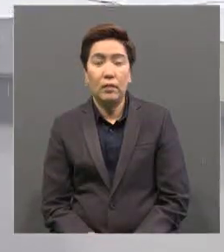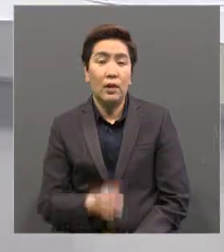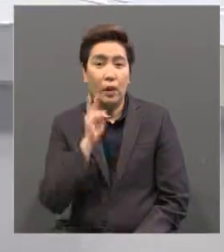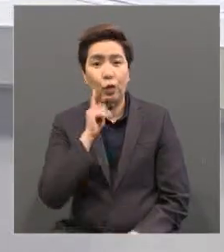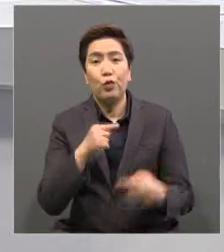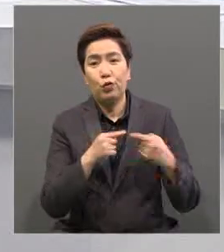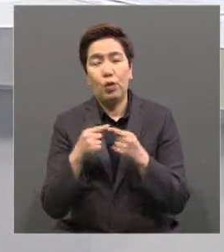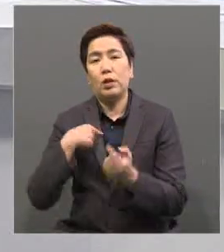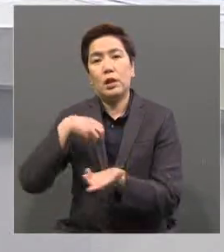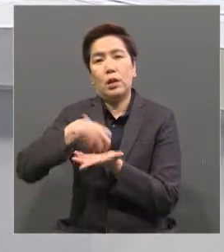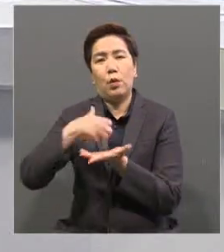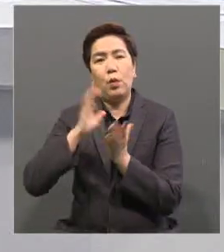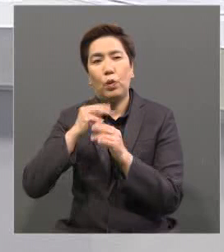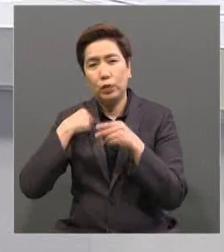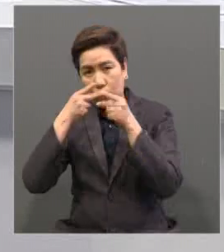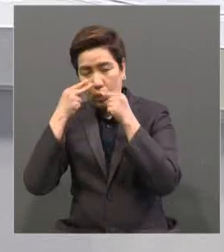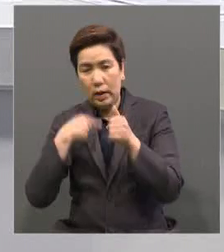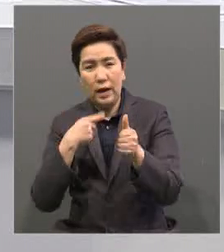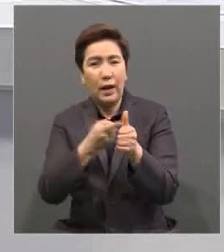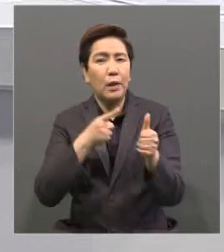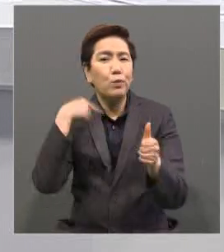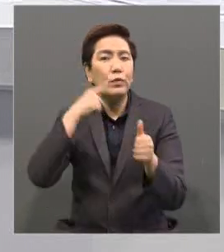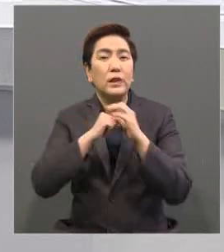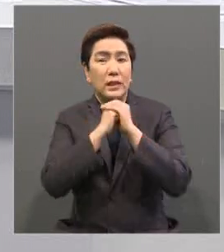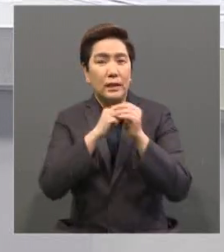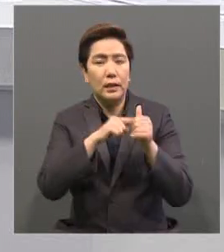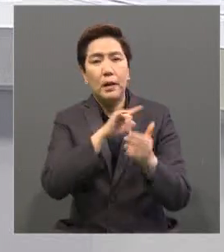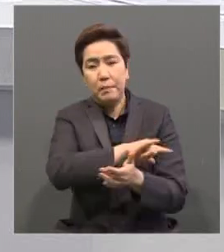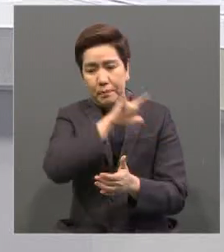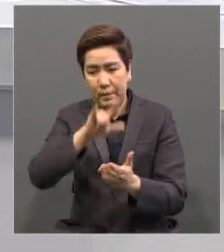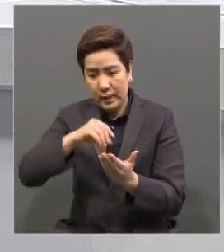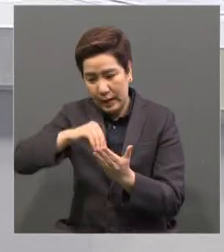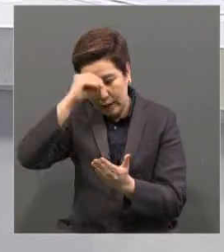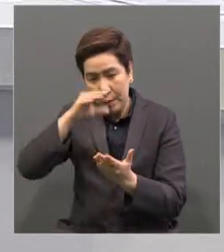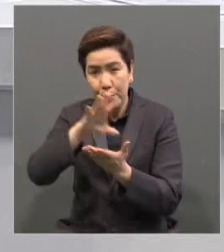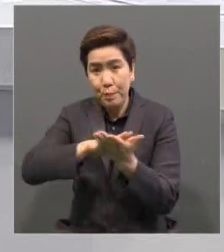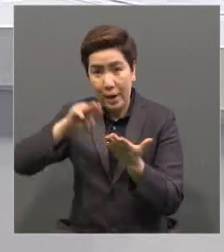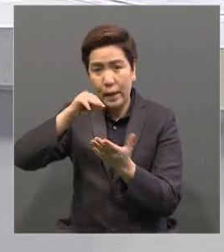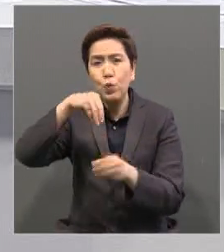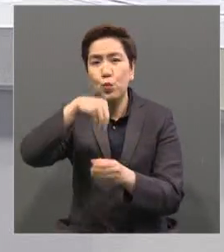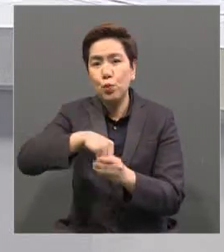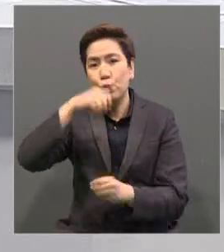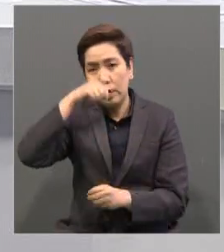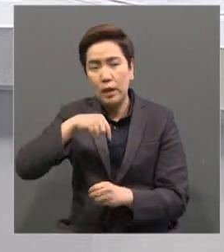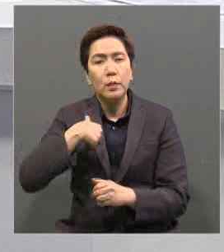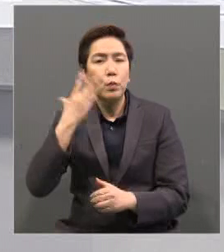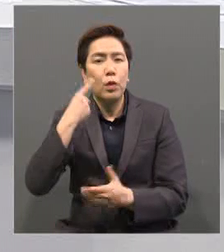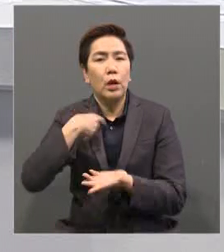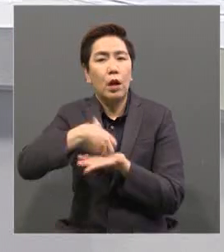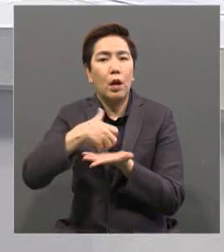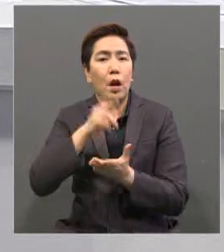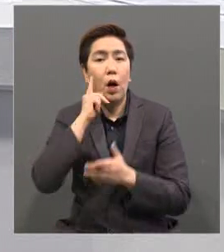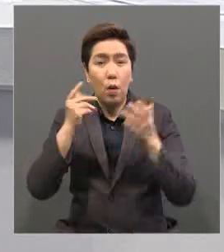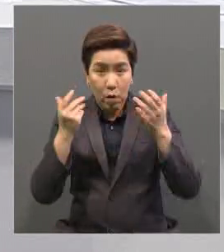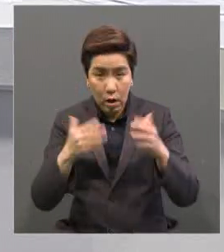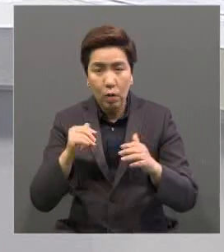ช่วงนี้มาดูความคืบหน้าเหตุคนร้ายฆาตกรรมนักศึกษาชาวจีนที่เดินทางมาเรียนมหาวิทยาลัยในไทยนะคะอย่างที่เมื่อวานเรานำเสนอข่าว